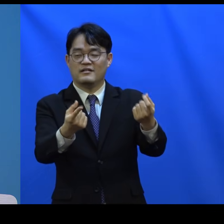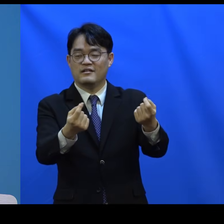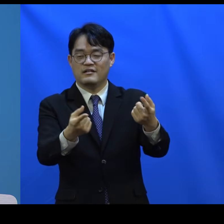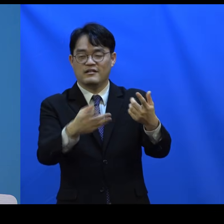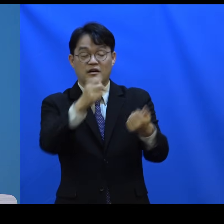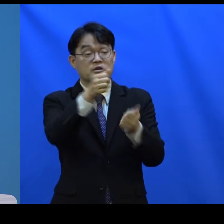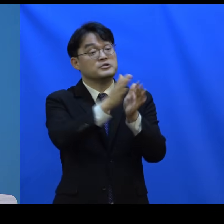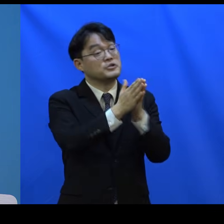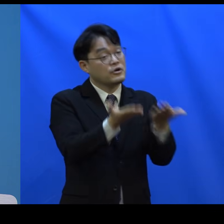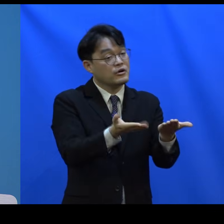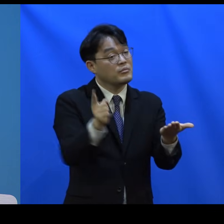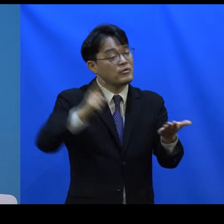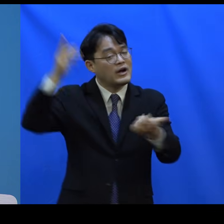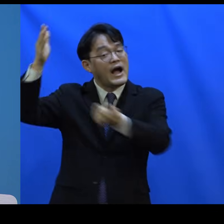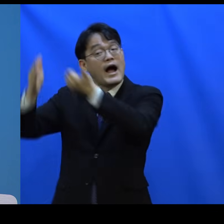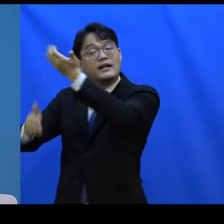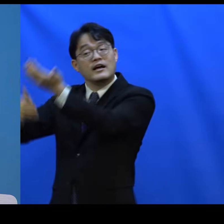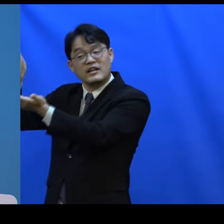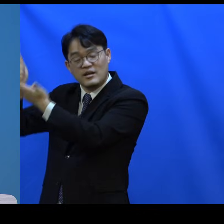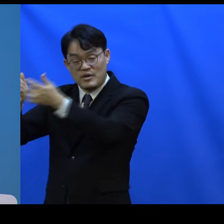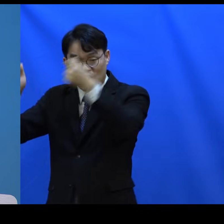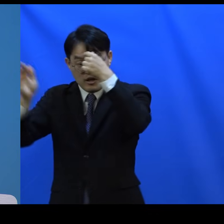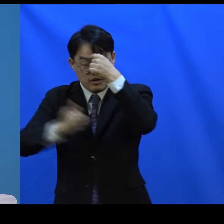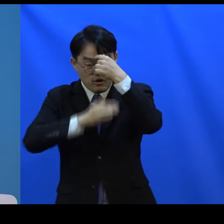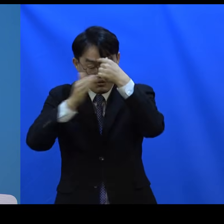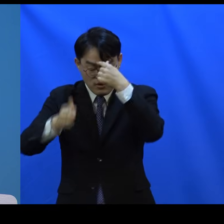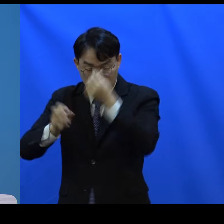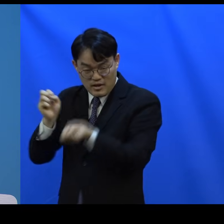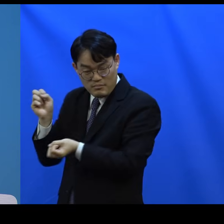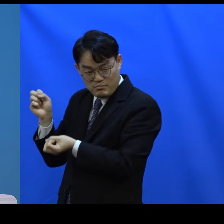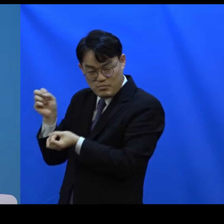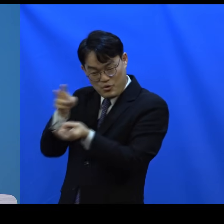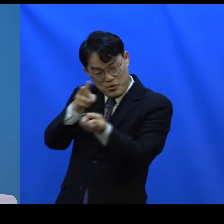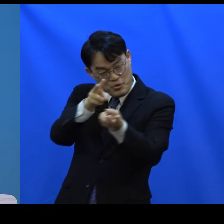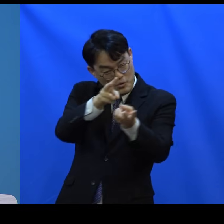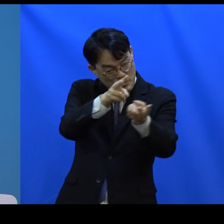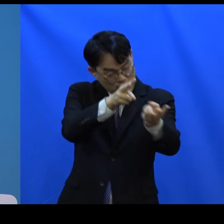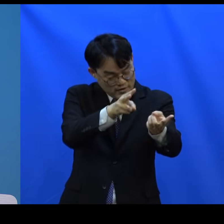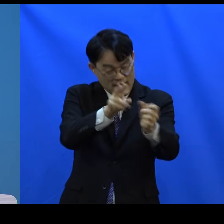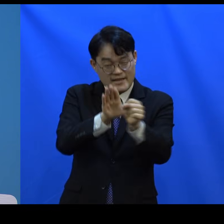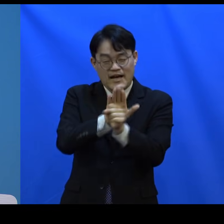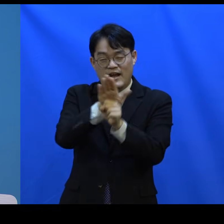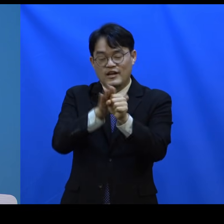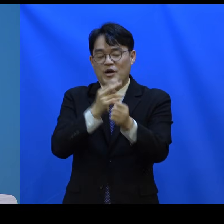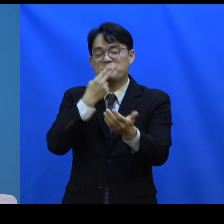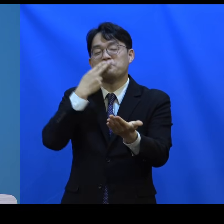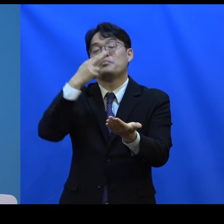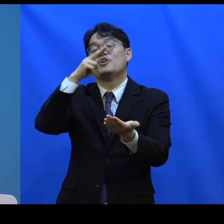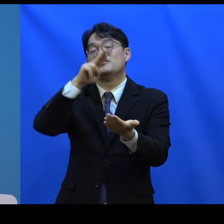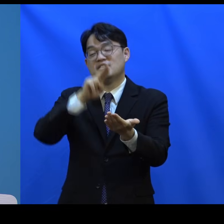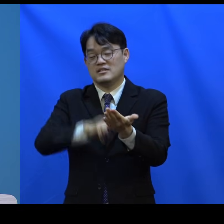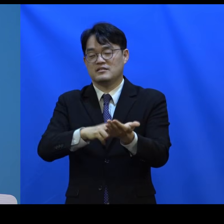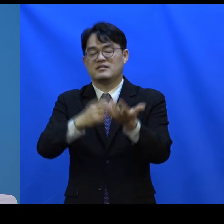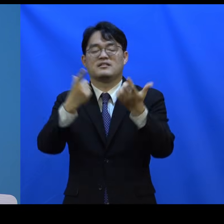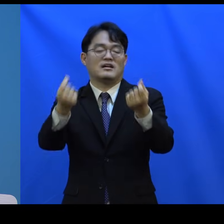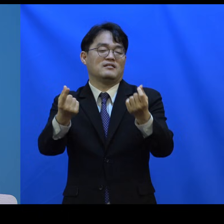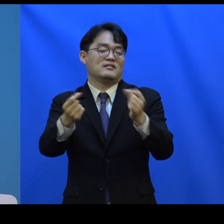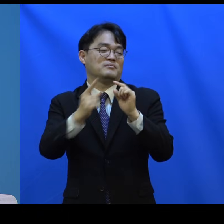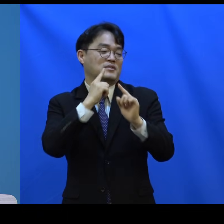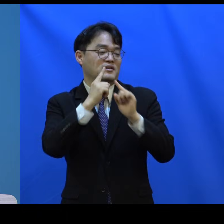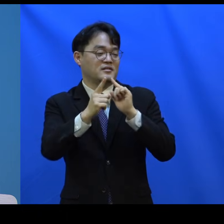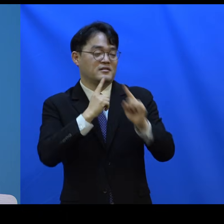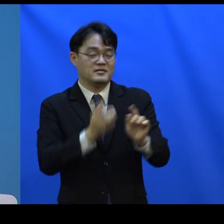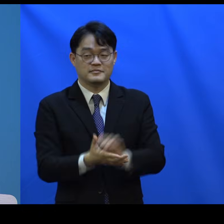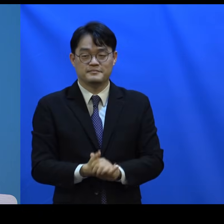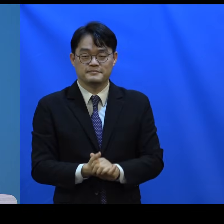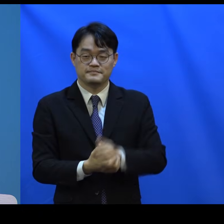연서야. 사랑의 세레나데, 우리를 사랑한다는 하나님의 말씀이 그냥 성경 안에 있는 거예요. 여러분,